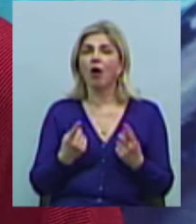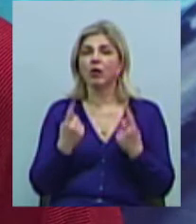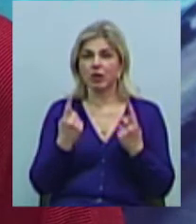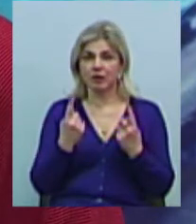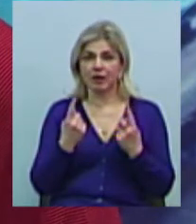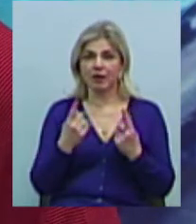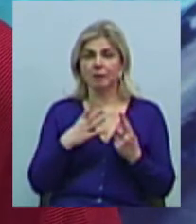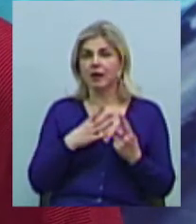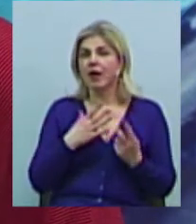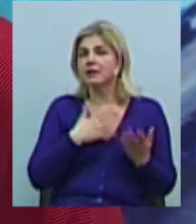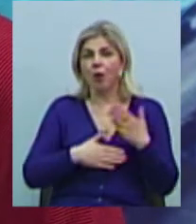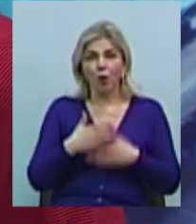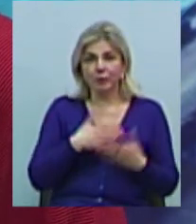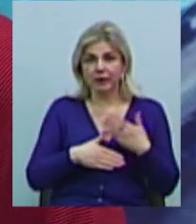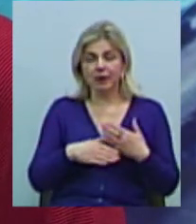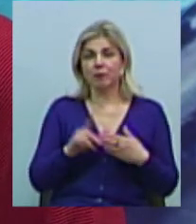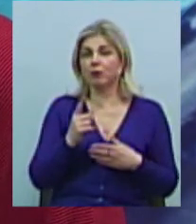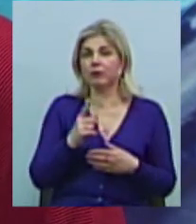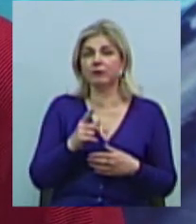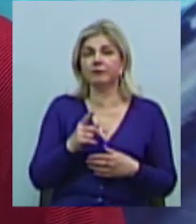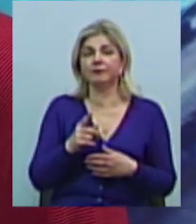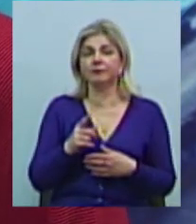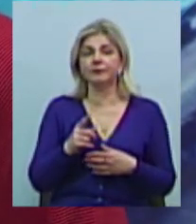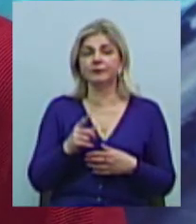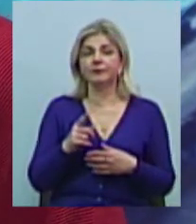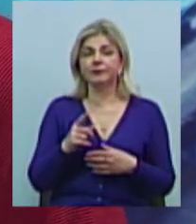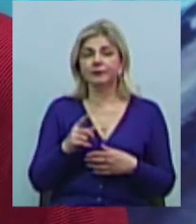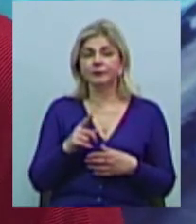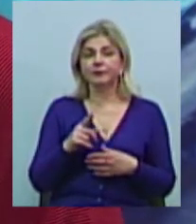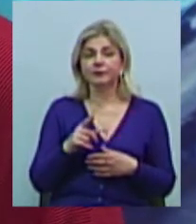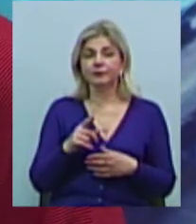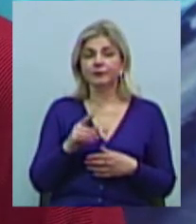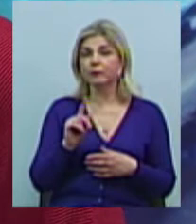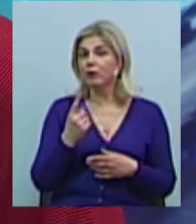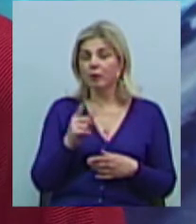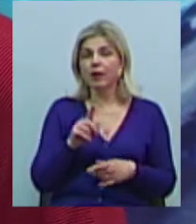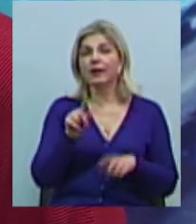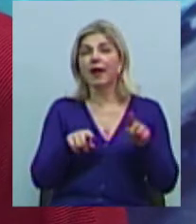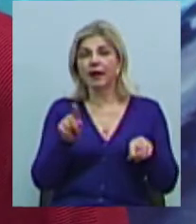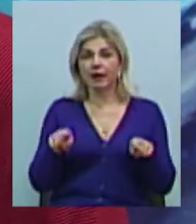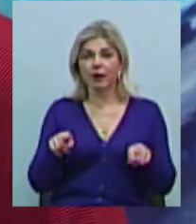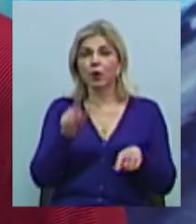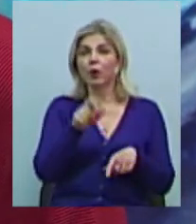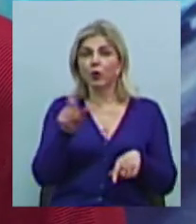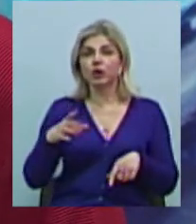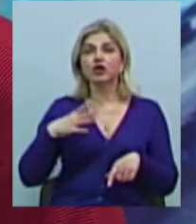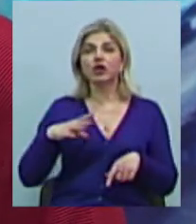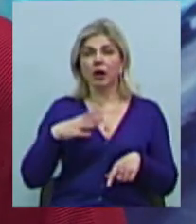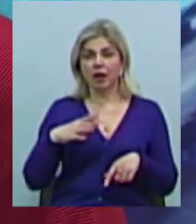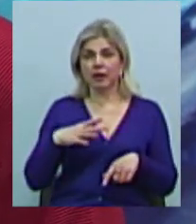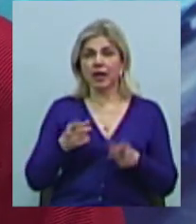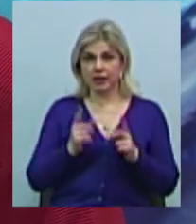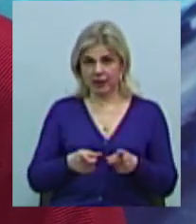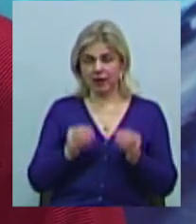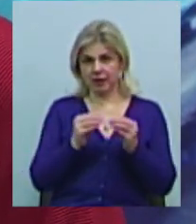було захоплення, адже деякі... Велика підтримка, адже деякі люди чекали, дійсно, чекали